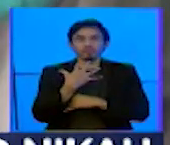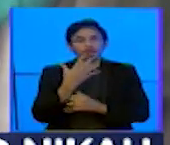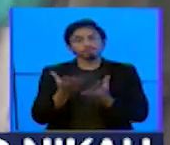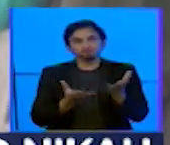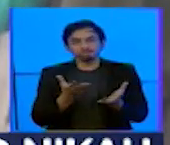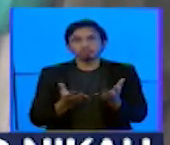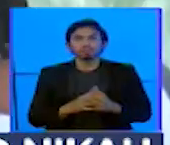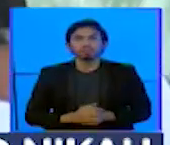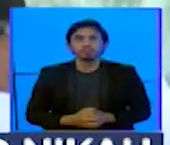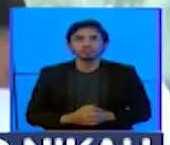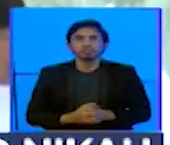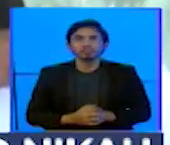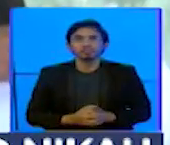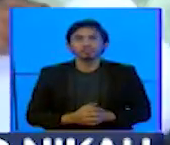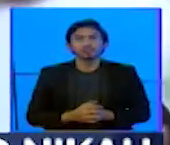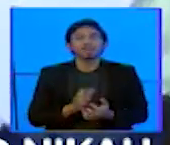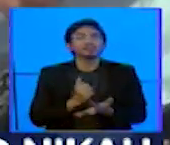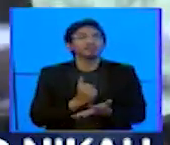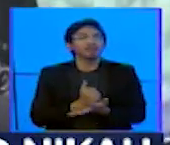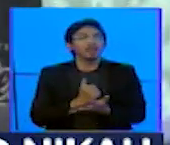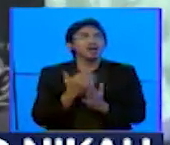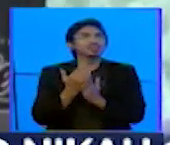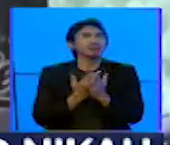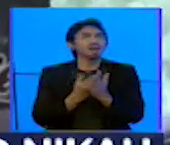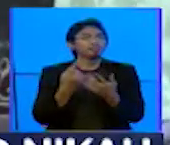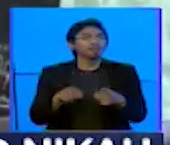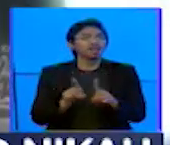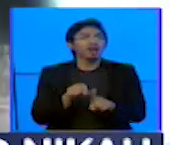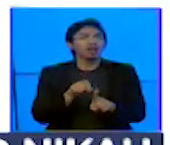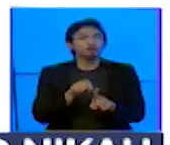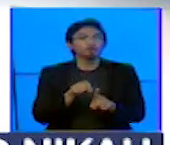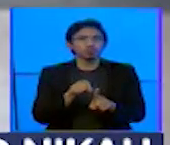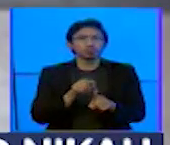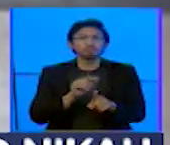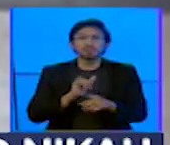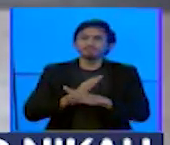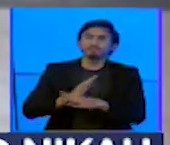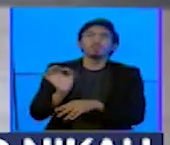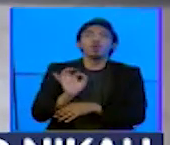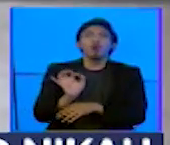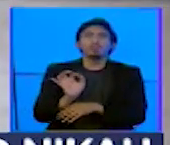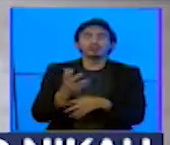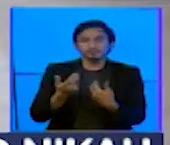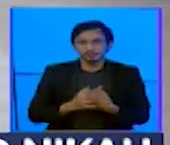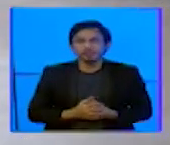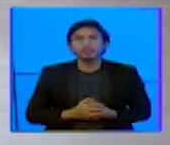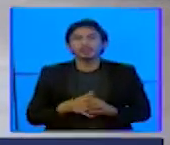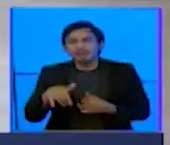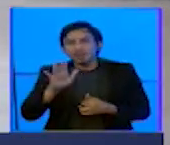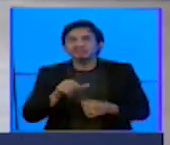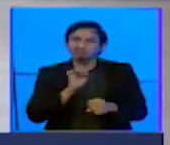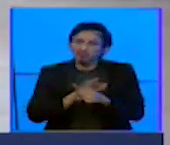selama pandemi telah dilarang polisi karena menimbulkan keramaian. Hajatan karena suasana